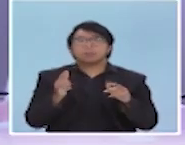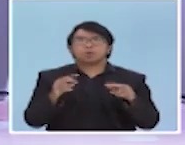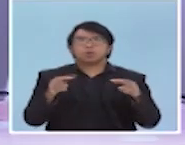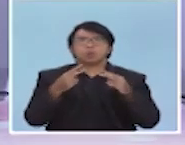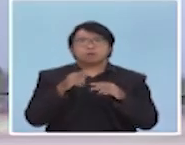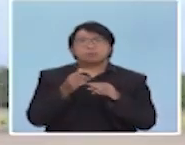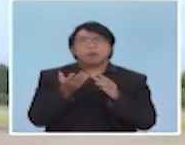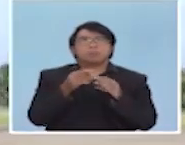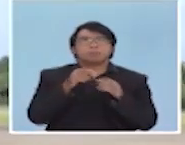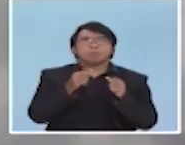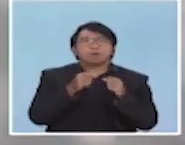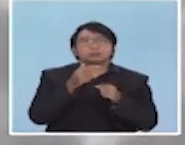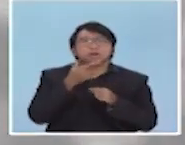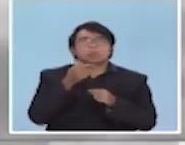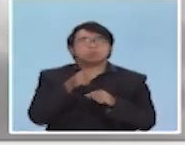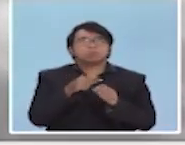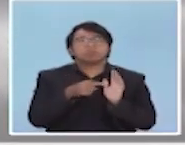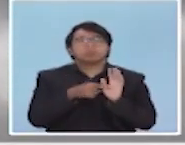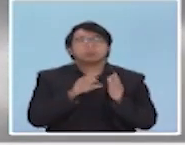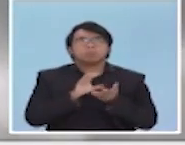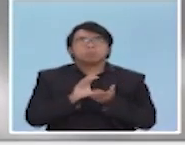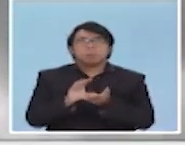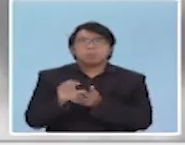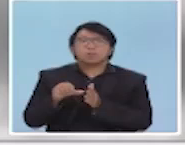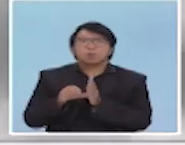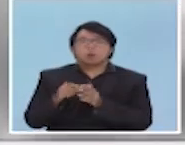TNI Angkatan Darat yang mendistribusikan bantuan untuk